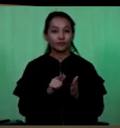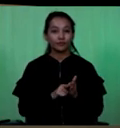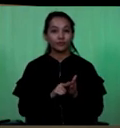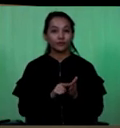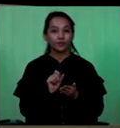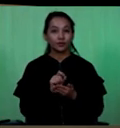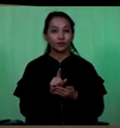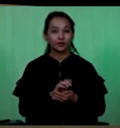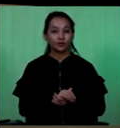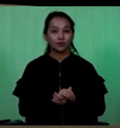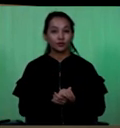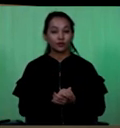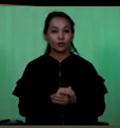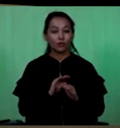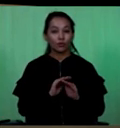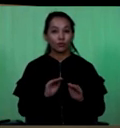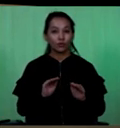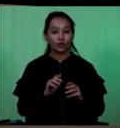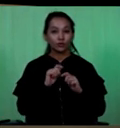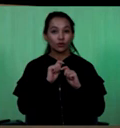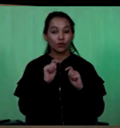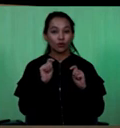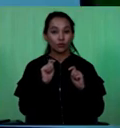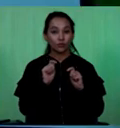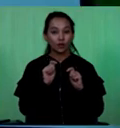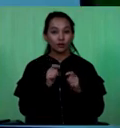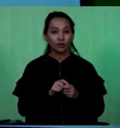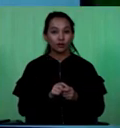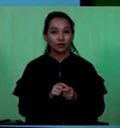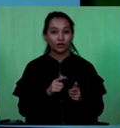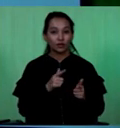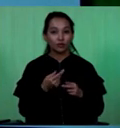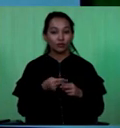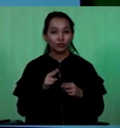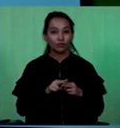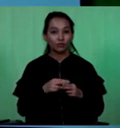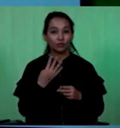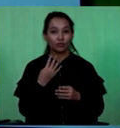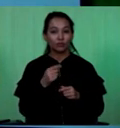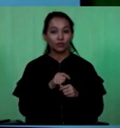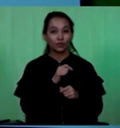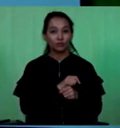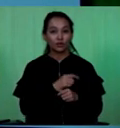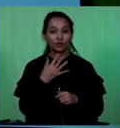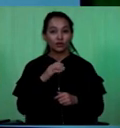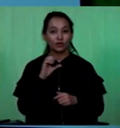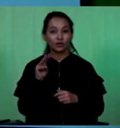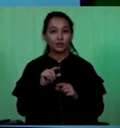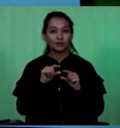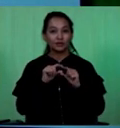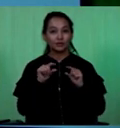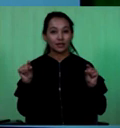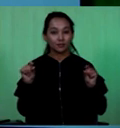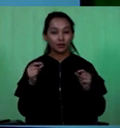7-masala. O'quvchilar sovg'alarni bog'lash uchun 4 metr 50 santimetr tasma sotib